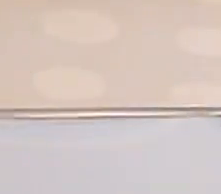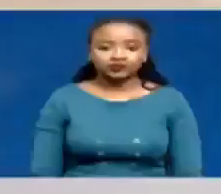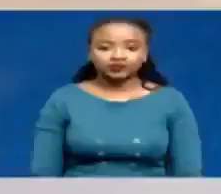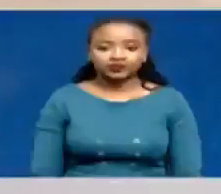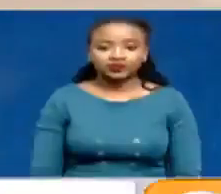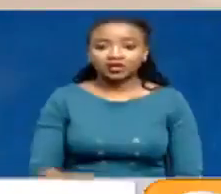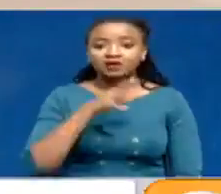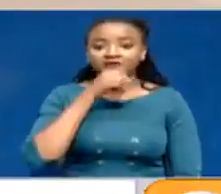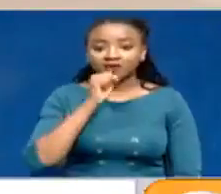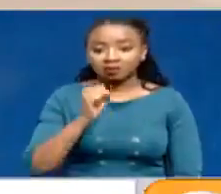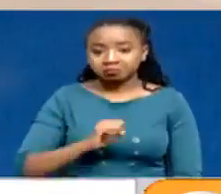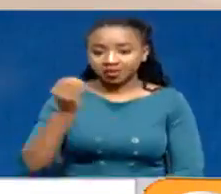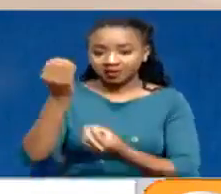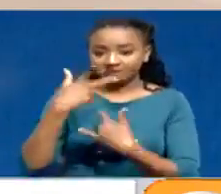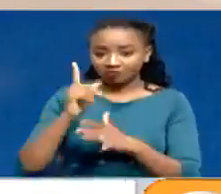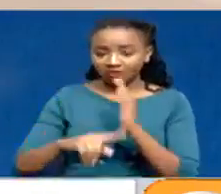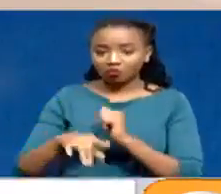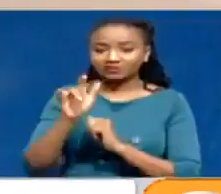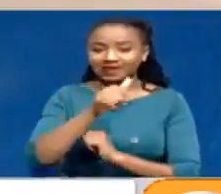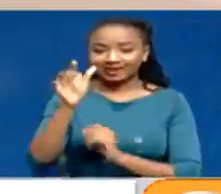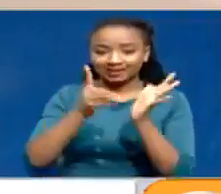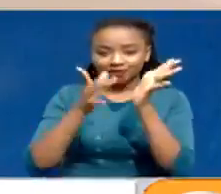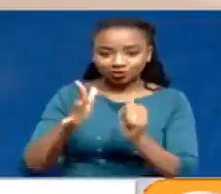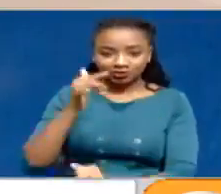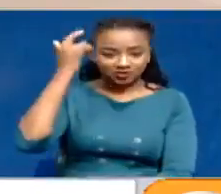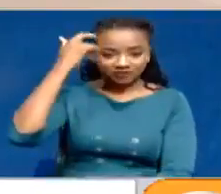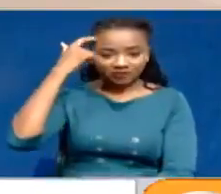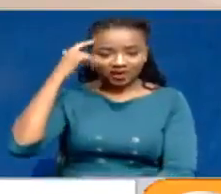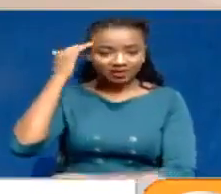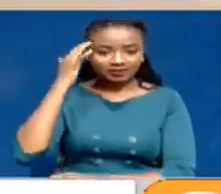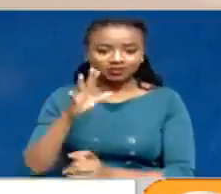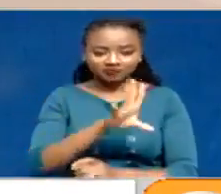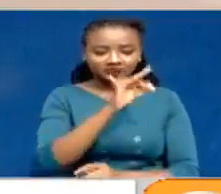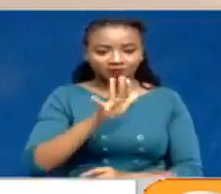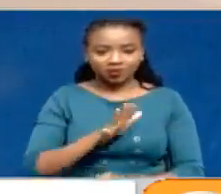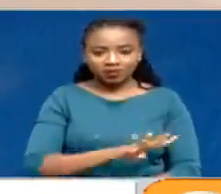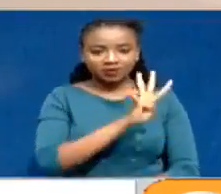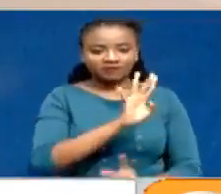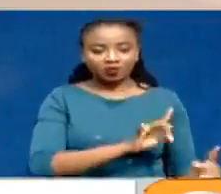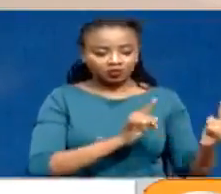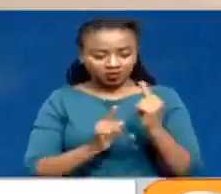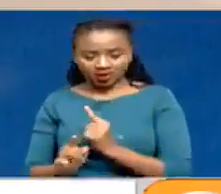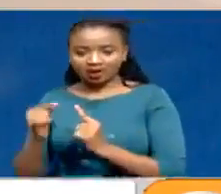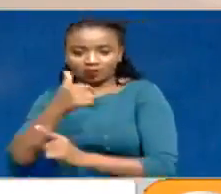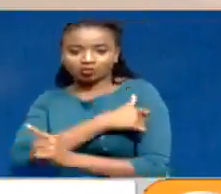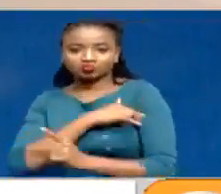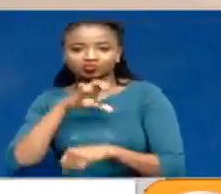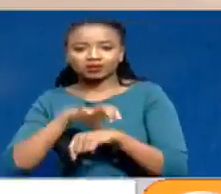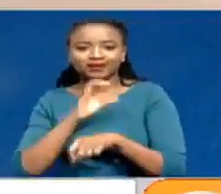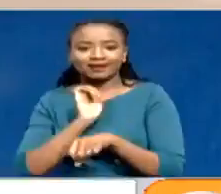Ananiambia babu yangu daktari mmoja wa maradhi ya akili alipata kina mama wane wamekwenda kwenye kliniki yake kupata